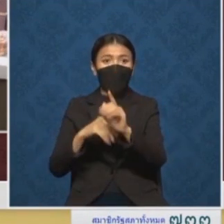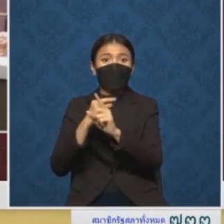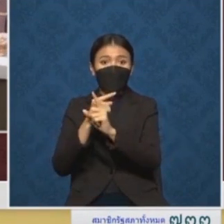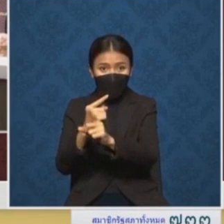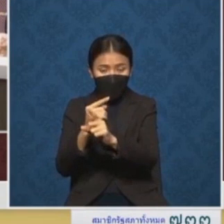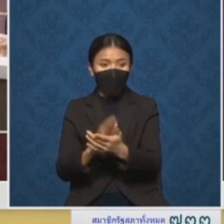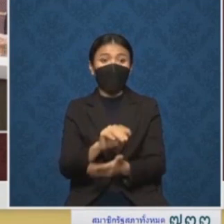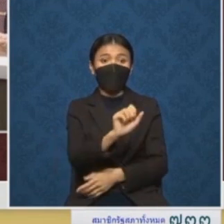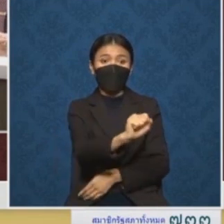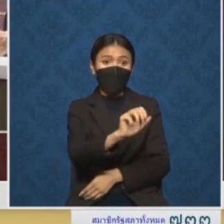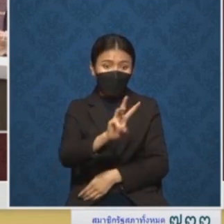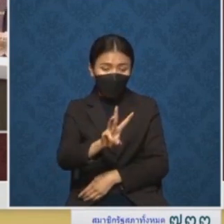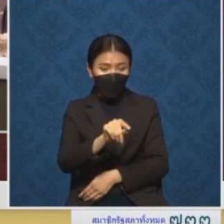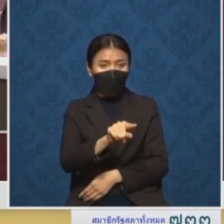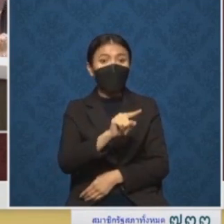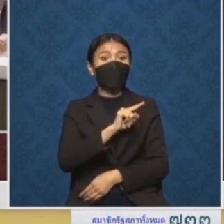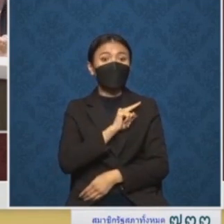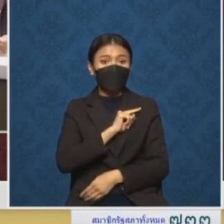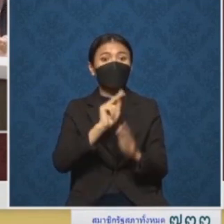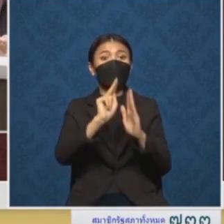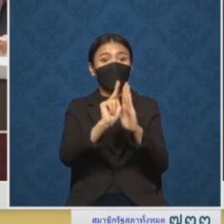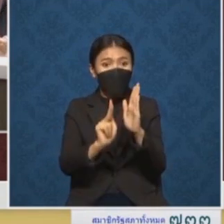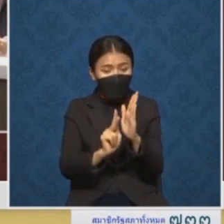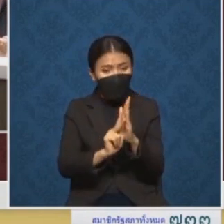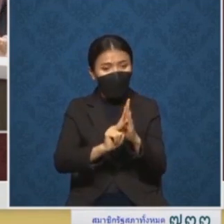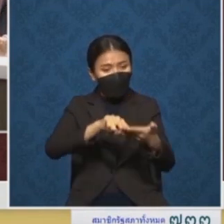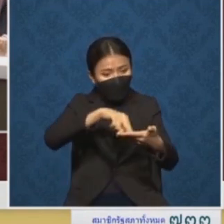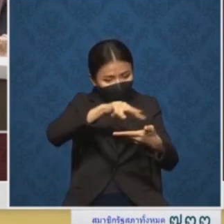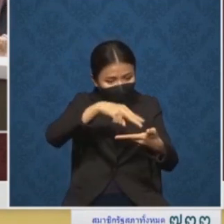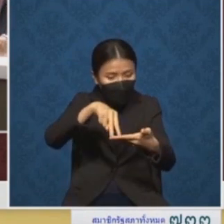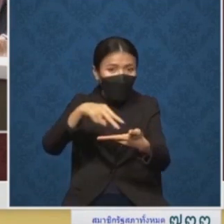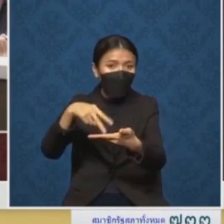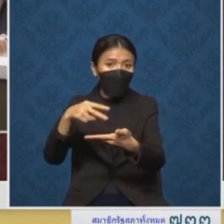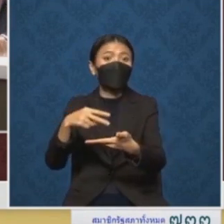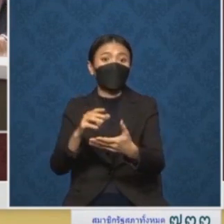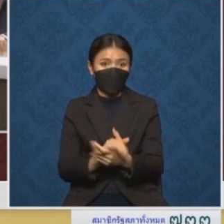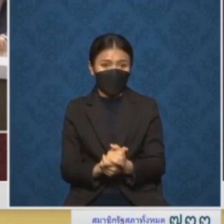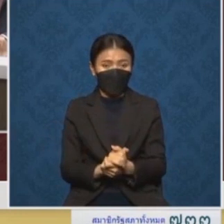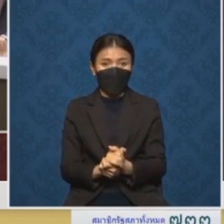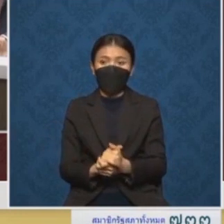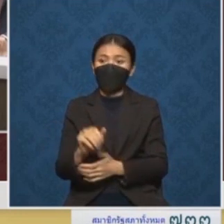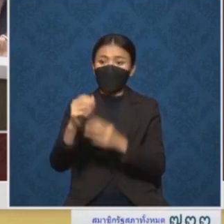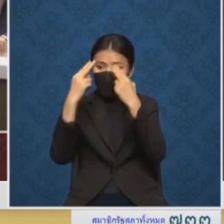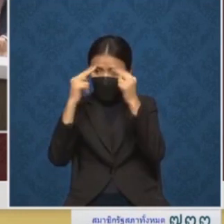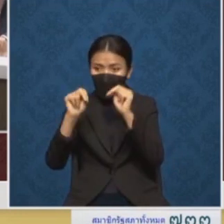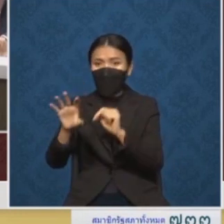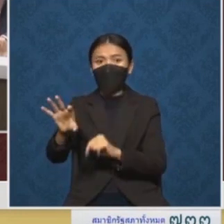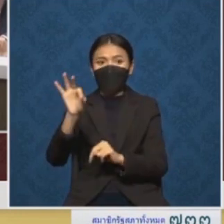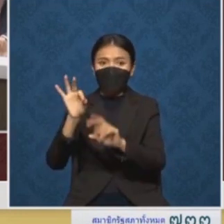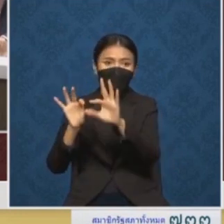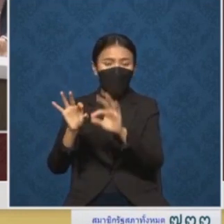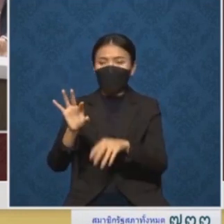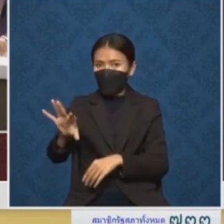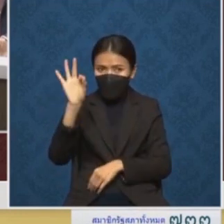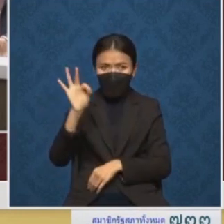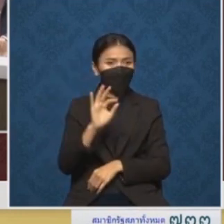ายก็เรียนว่าเป็นลักษณะที่ที่สำคัญที่สุดนั้นวุฒิส